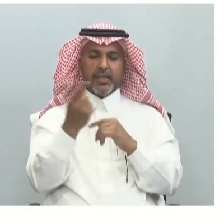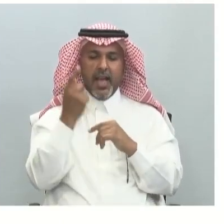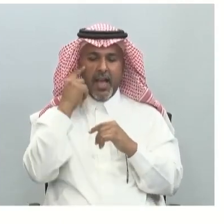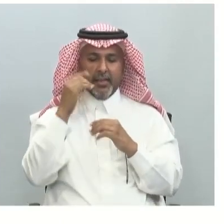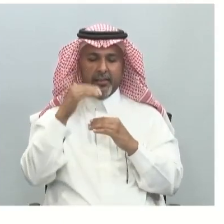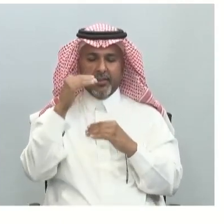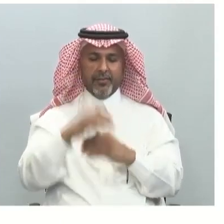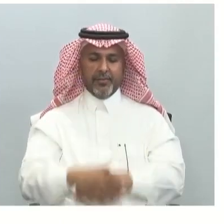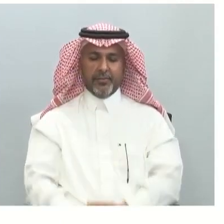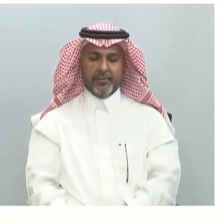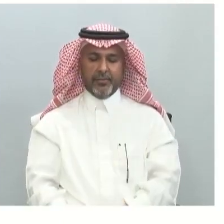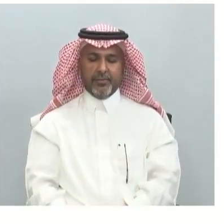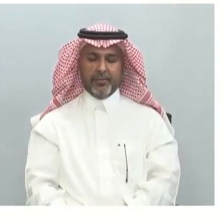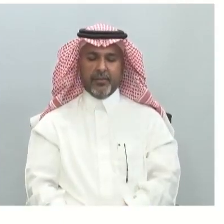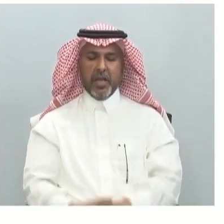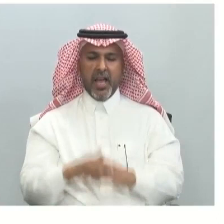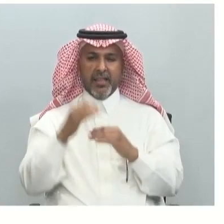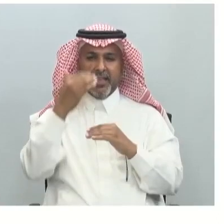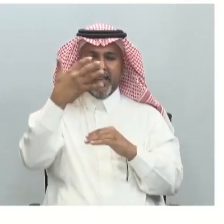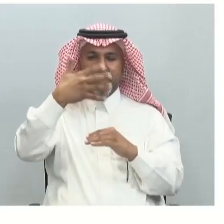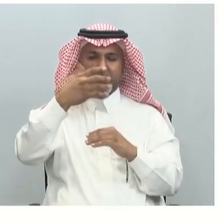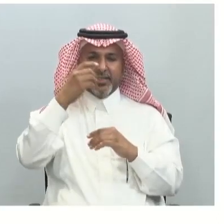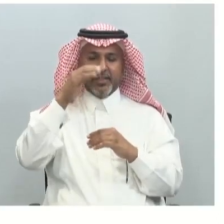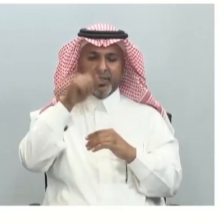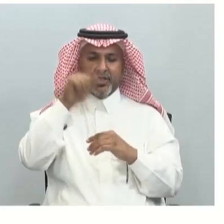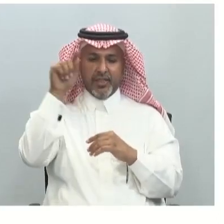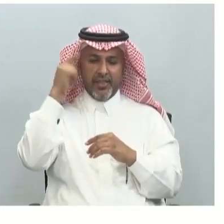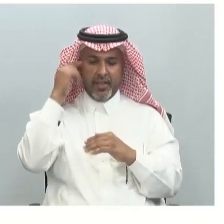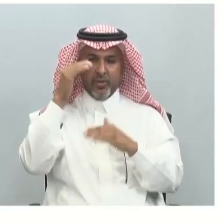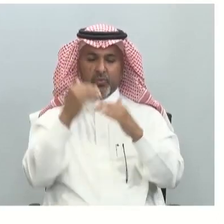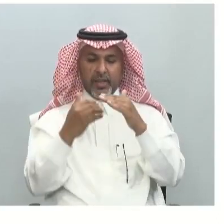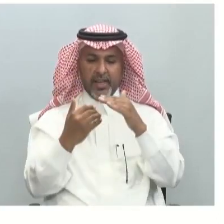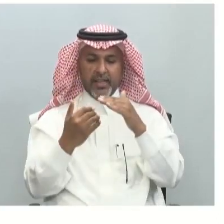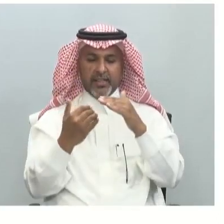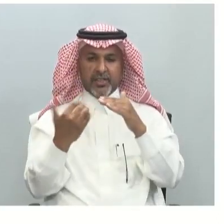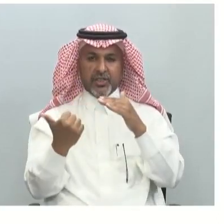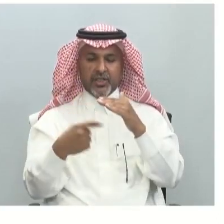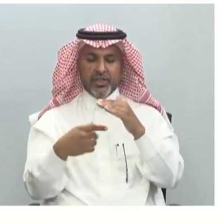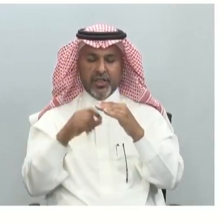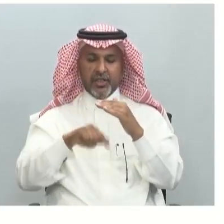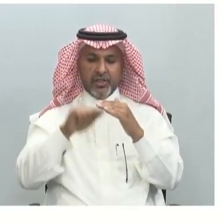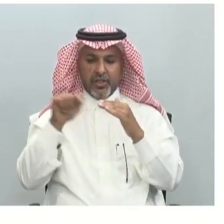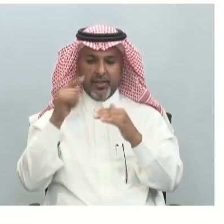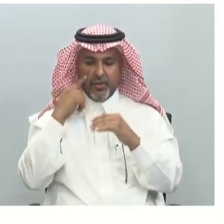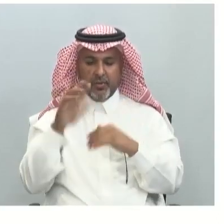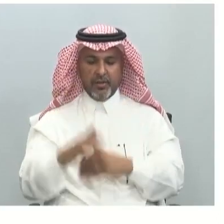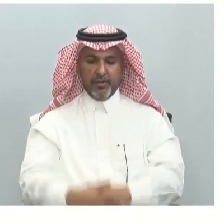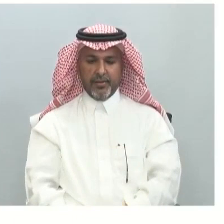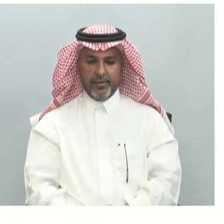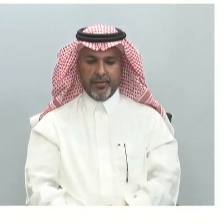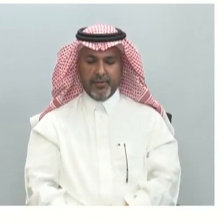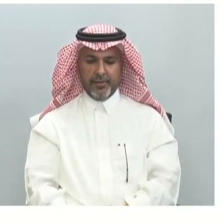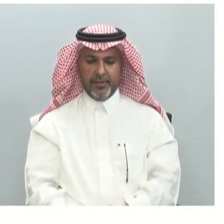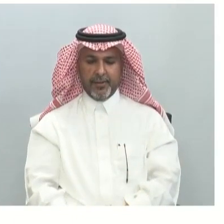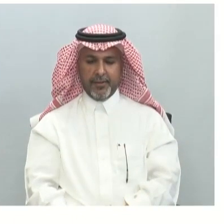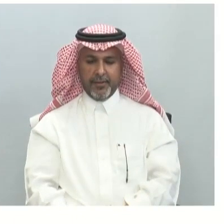الضرب والقسمه يعني الجذر هنا اوزعه على البسط وعلى المقام طبعا ولا يتوزع على الجمع